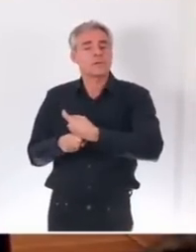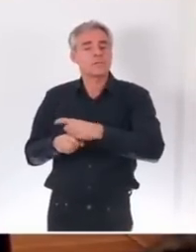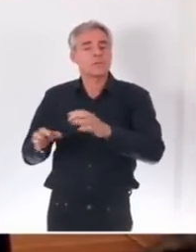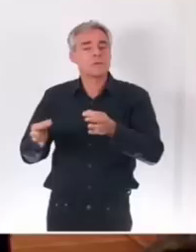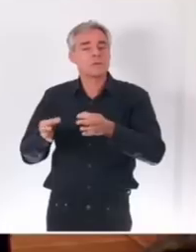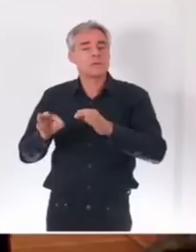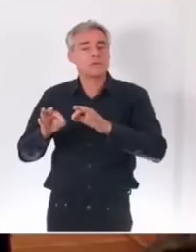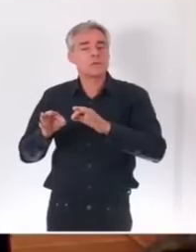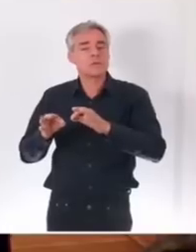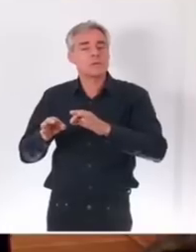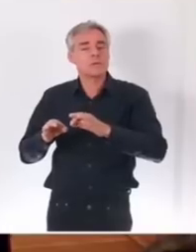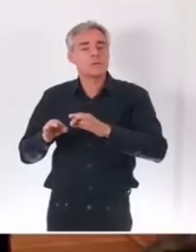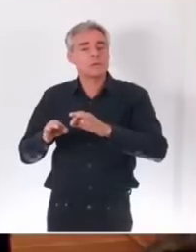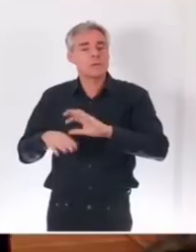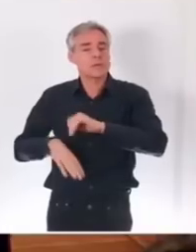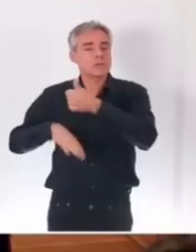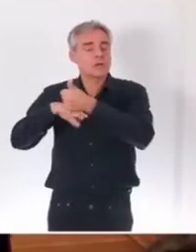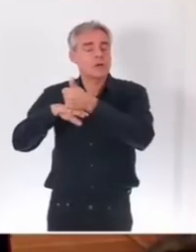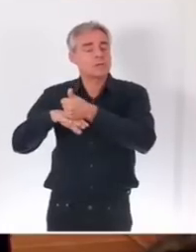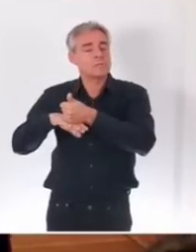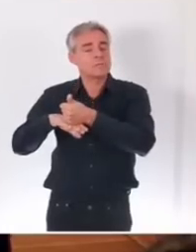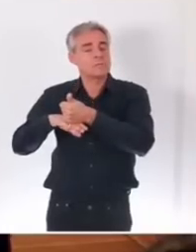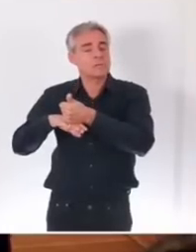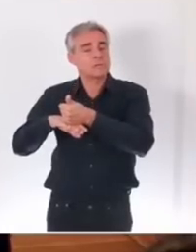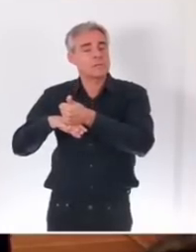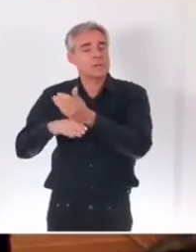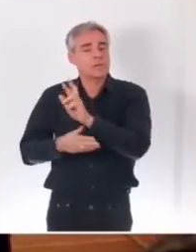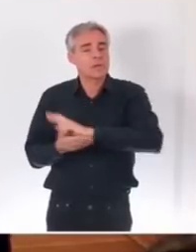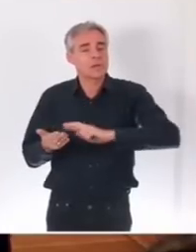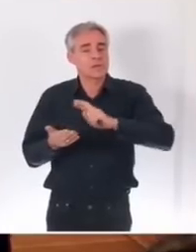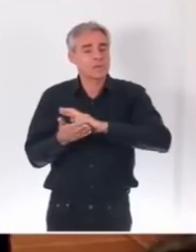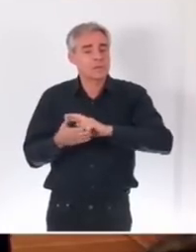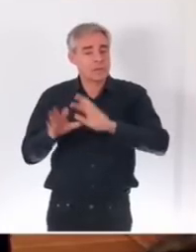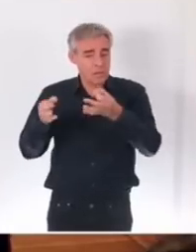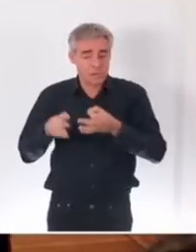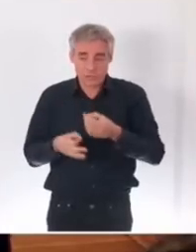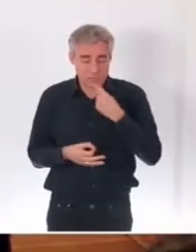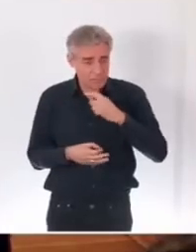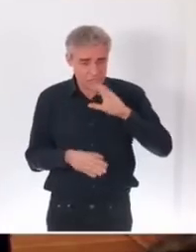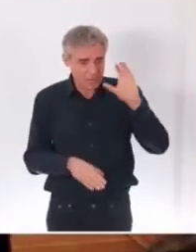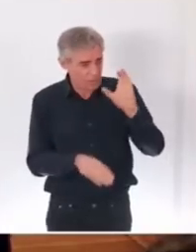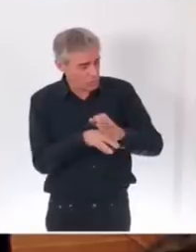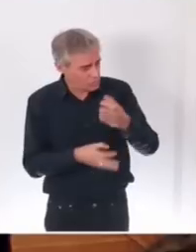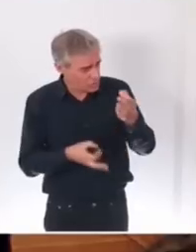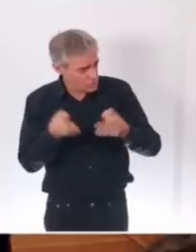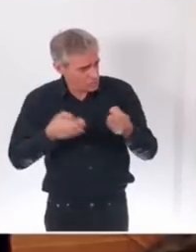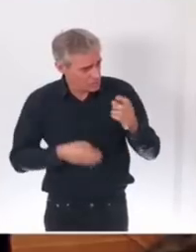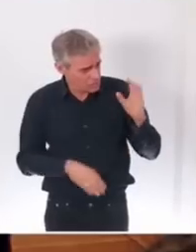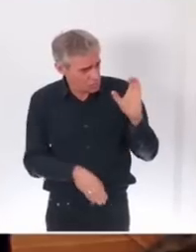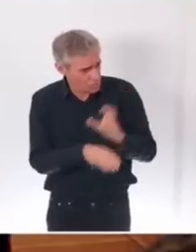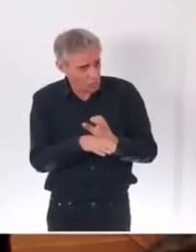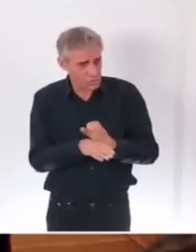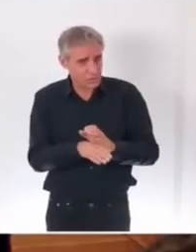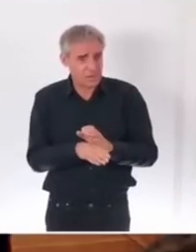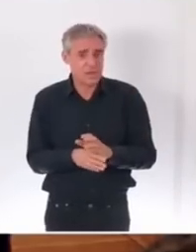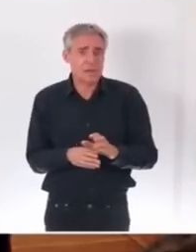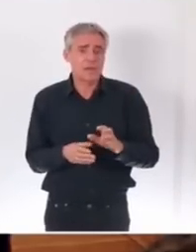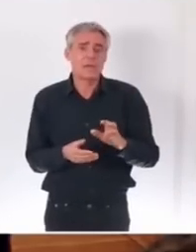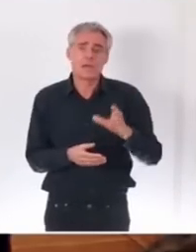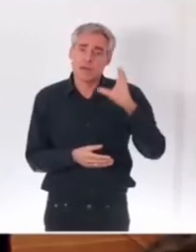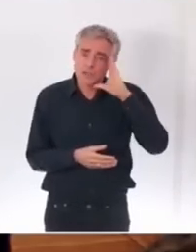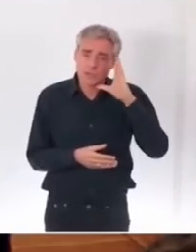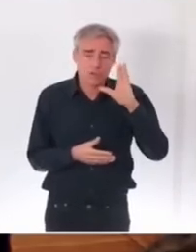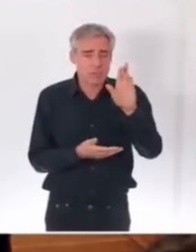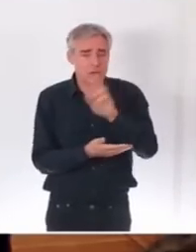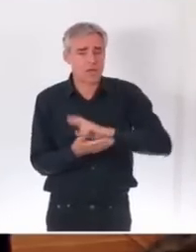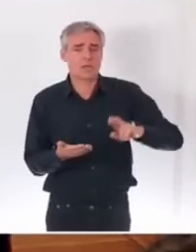allez vous attaquer pareil, le moment venu, à une décision du juge. C'est de ça dont on parle. La Chambre régionale des comptes, on en parlera tout à